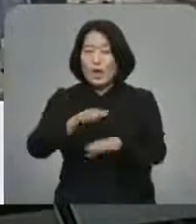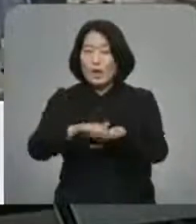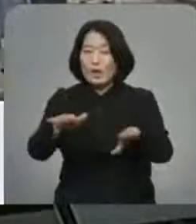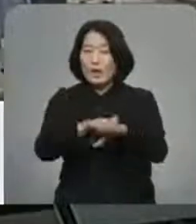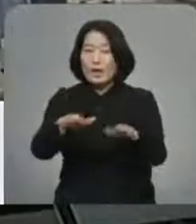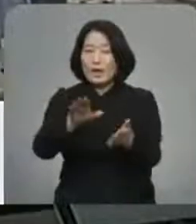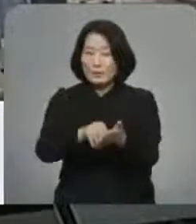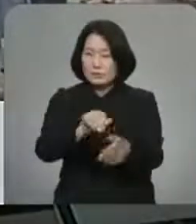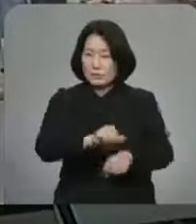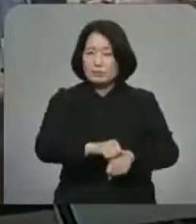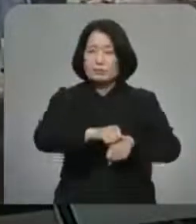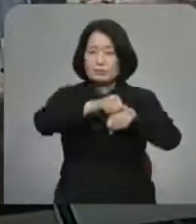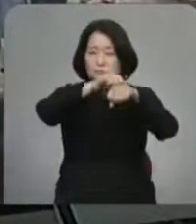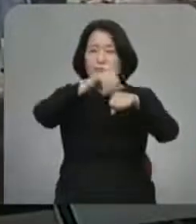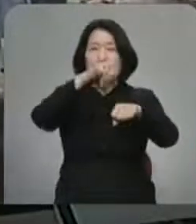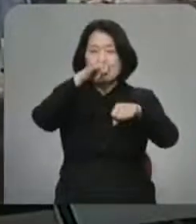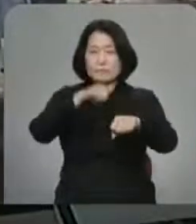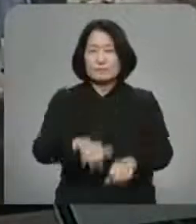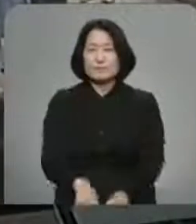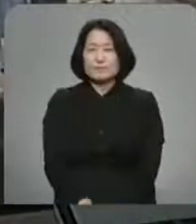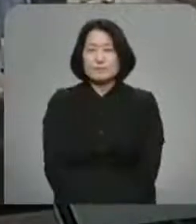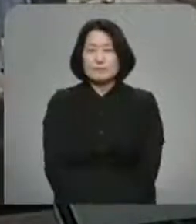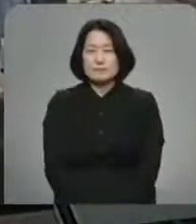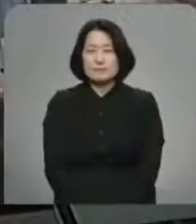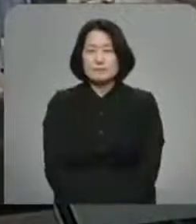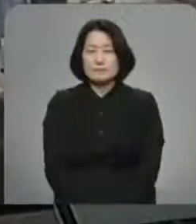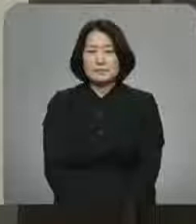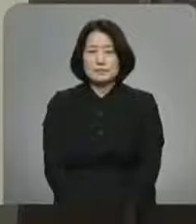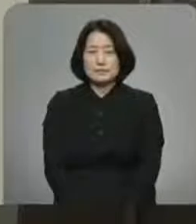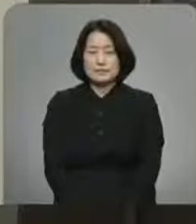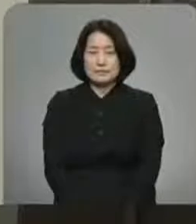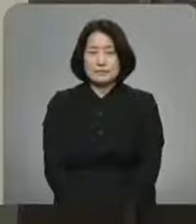있습니다. 박성은 기자의 보도입니다.